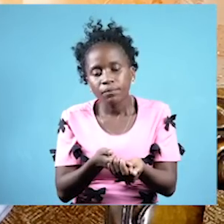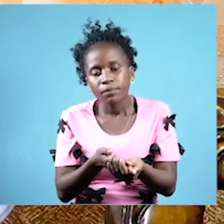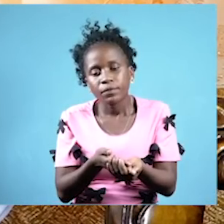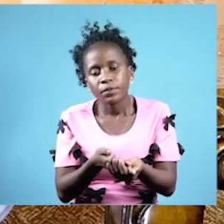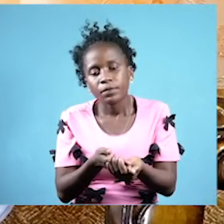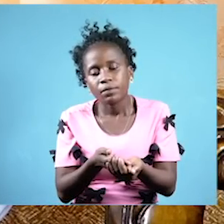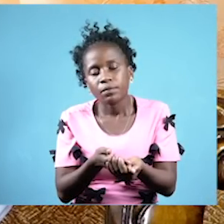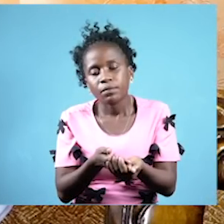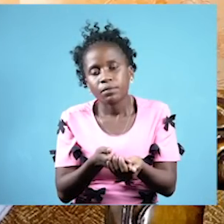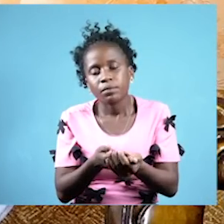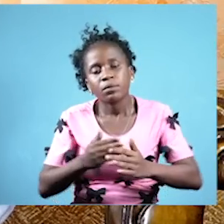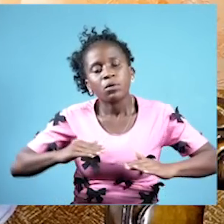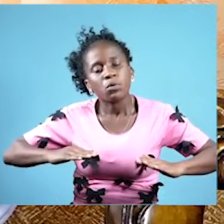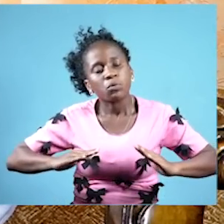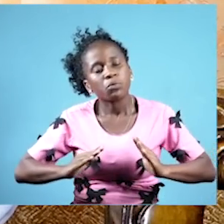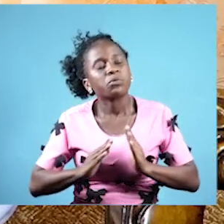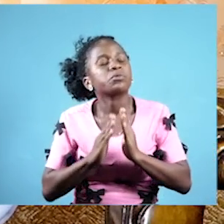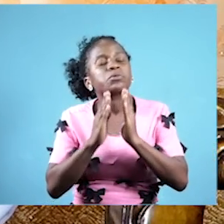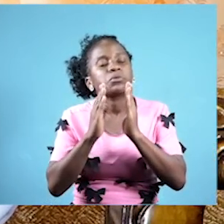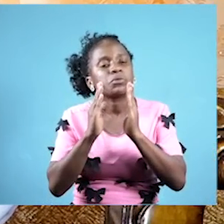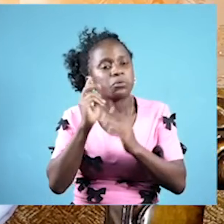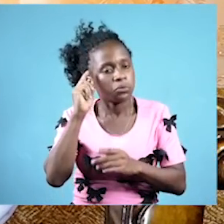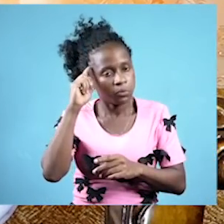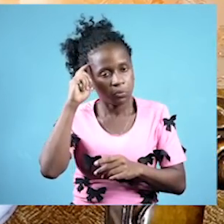Ili kuwasaidia wao